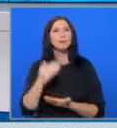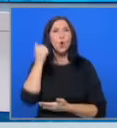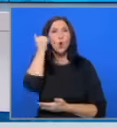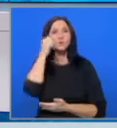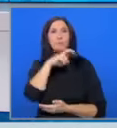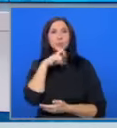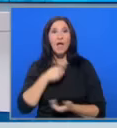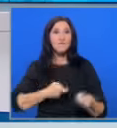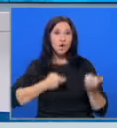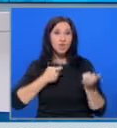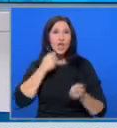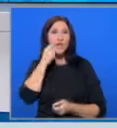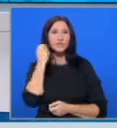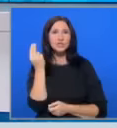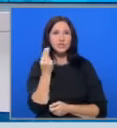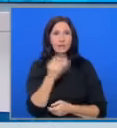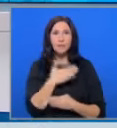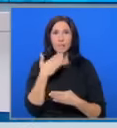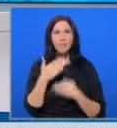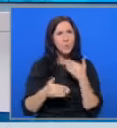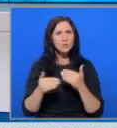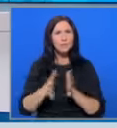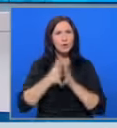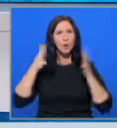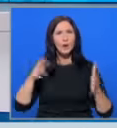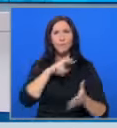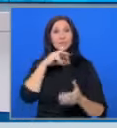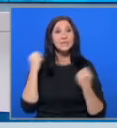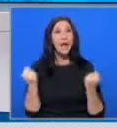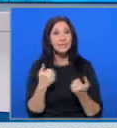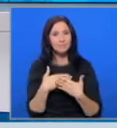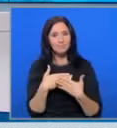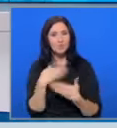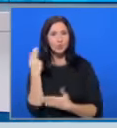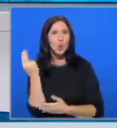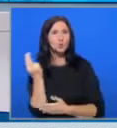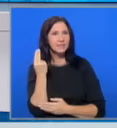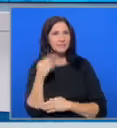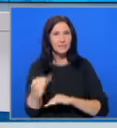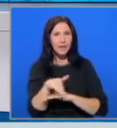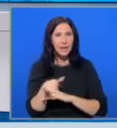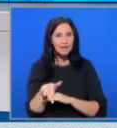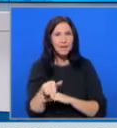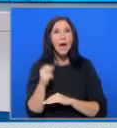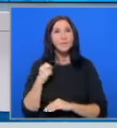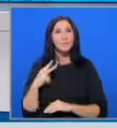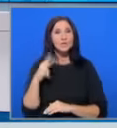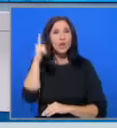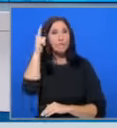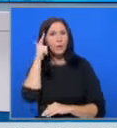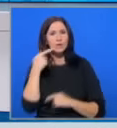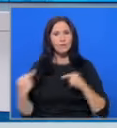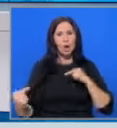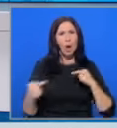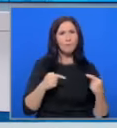и въоръжени етнически сърби. Последва мащабна полицейска операция в близост до сръбската граница. Прищина и Белград се